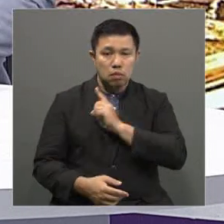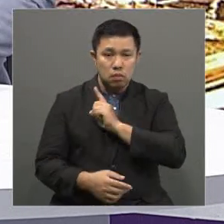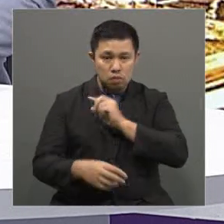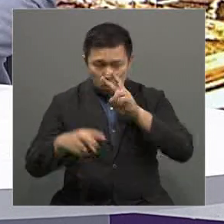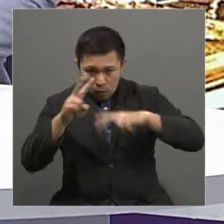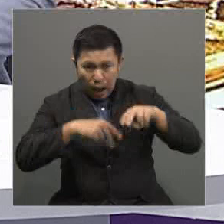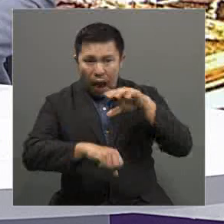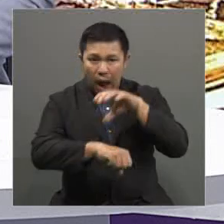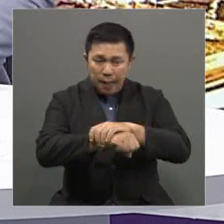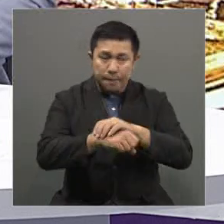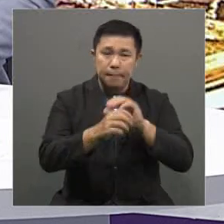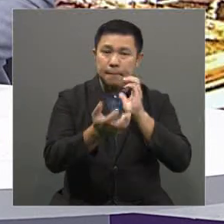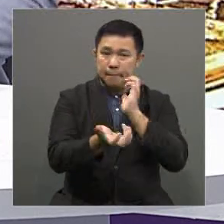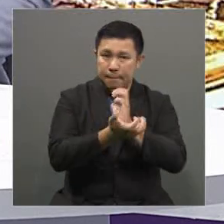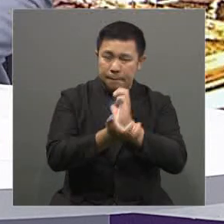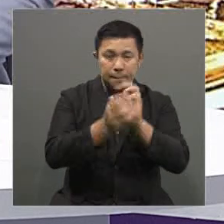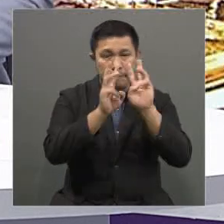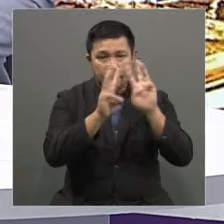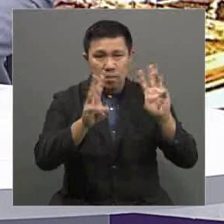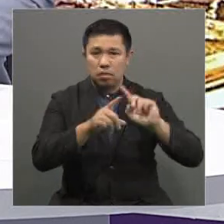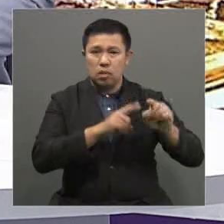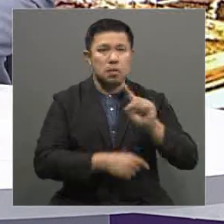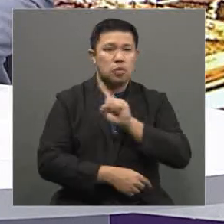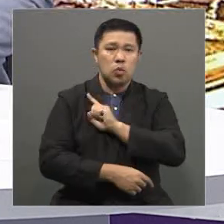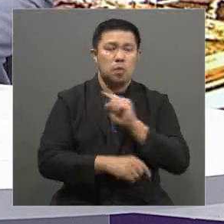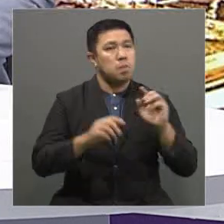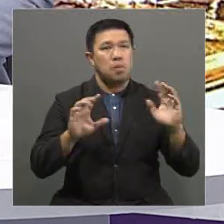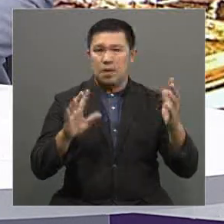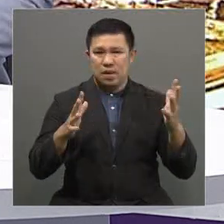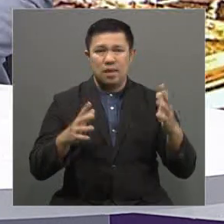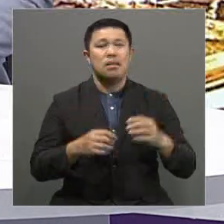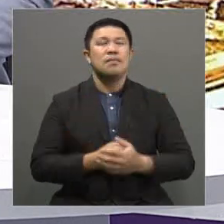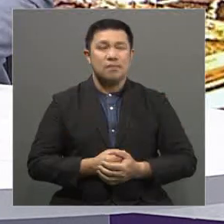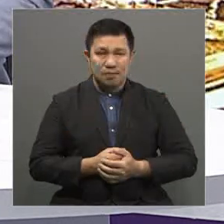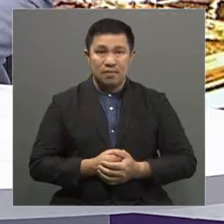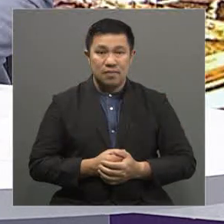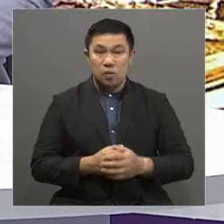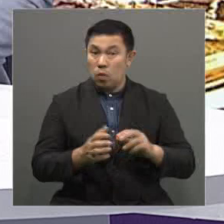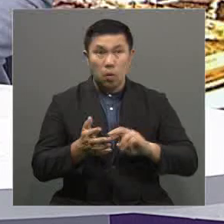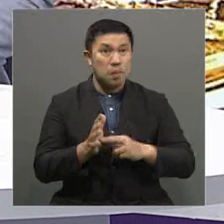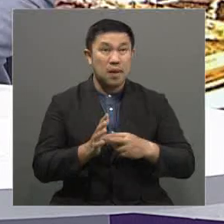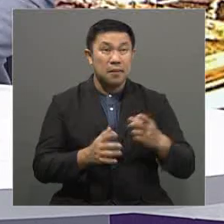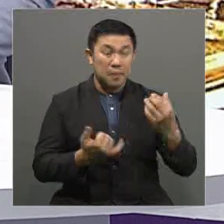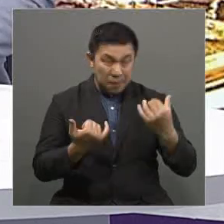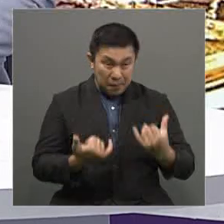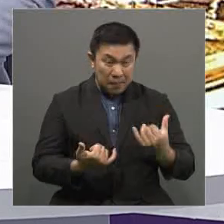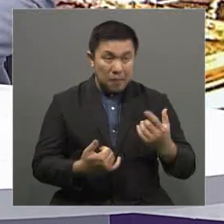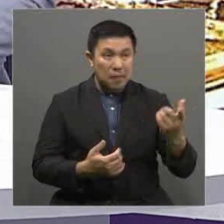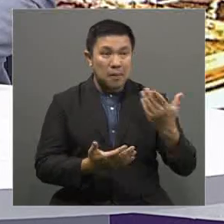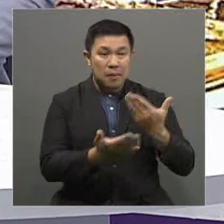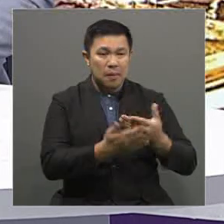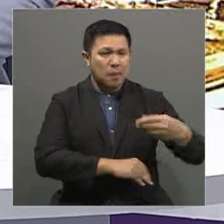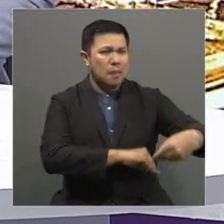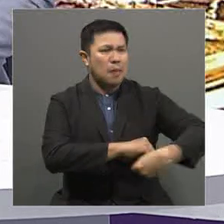ปราบปรามพนันออนไลน์ถูกมั้ยคะคือไม่ได้แบบมีหน้าที่ไปควบคุมเรื่องนี้โดยตรงเนี่ยเพราะฉะนั้นดูแล้วมันก็ไม่มีประโยชน์ที่เาจะมาจ่ายให้